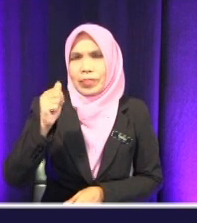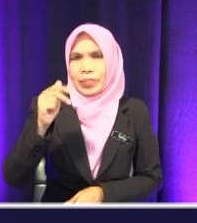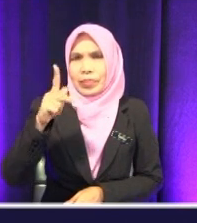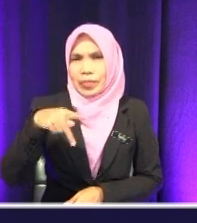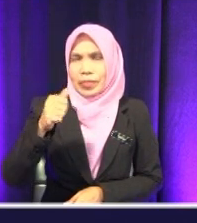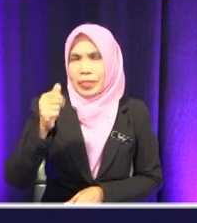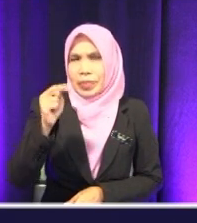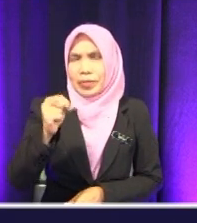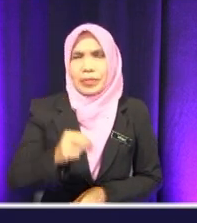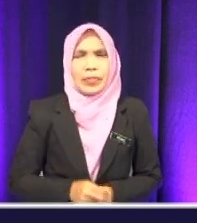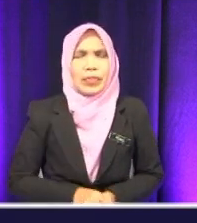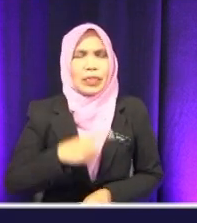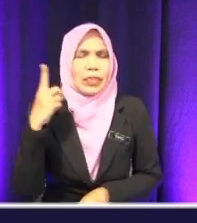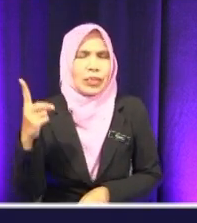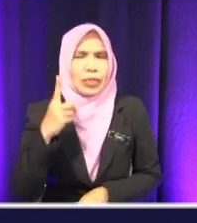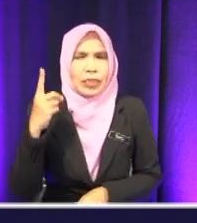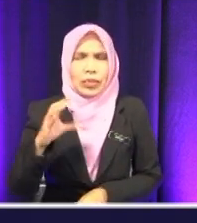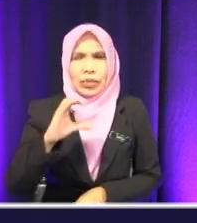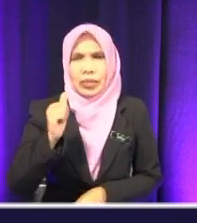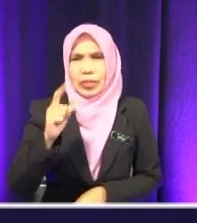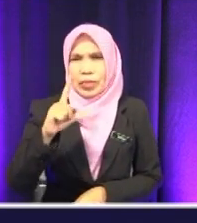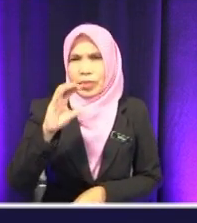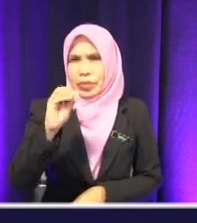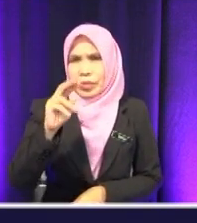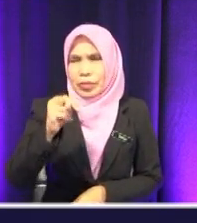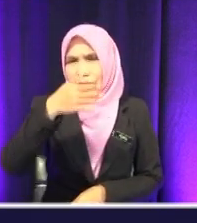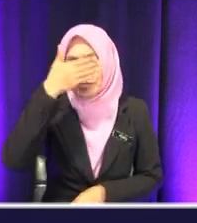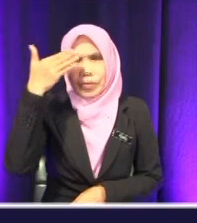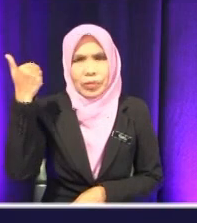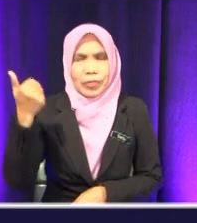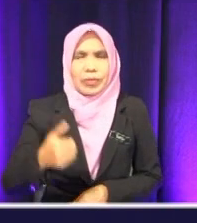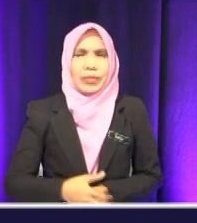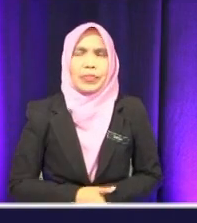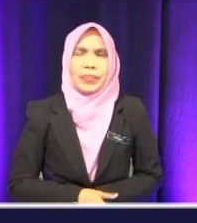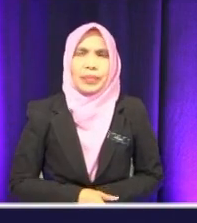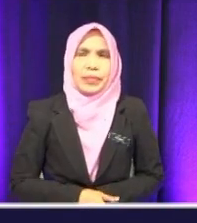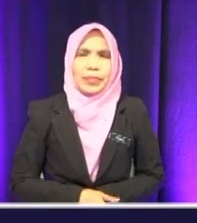penginapan dan tanda kain kunci primer yang sesuai ya